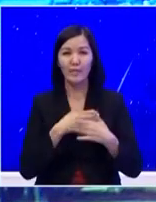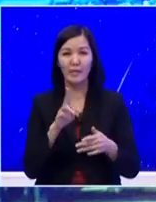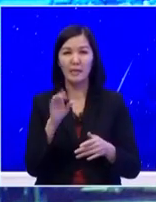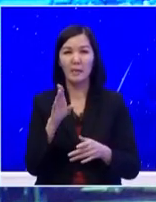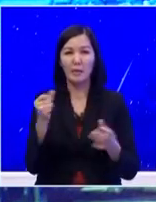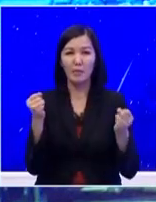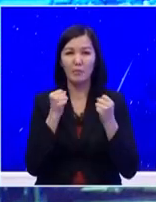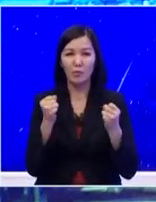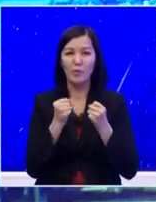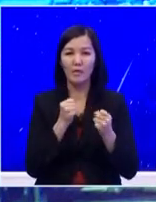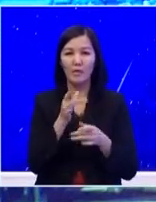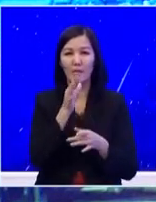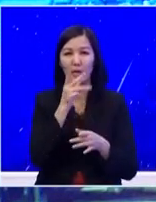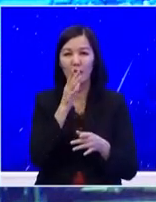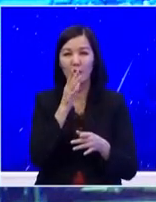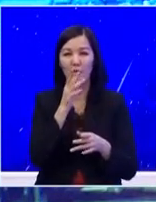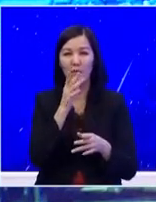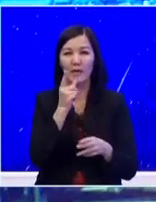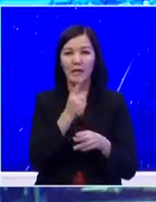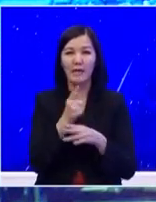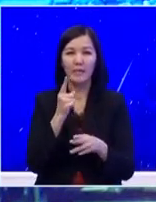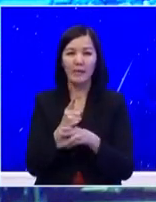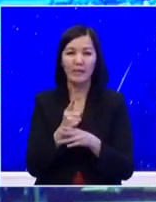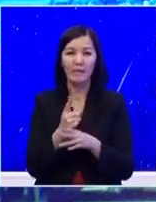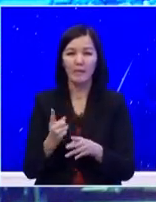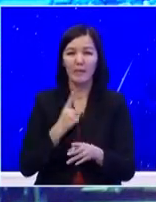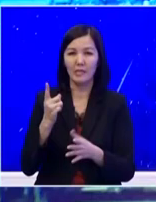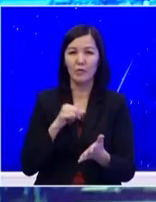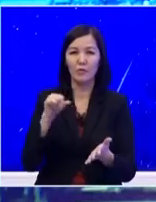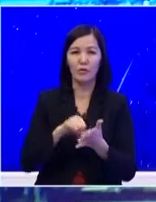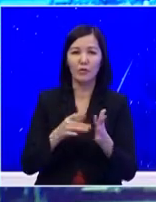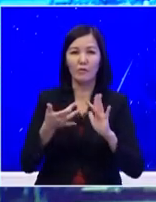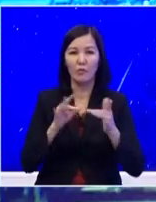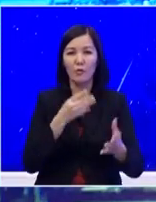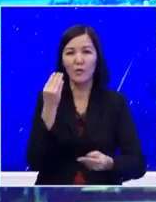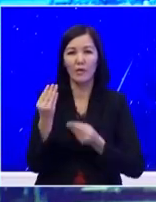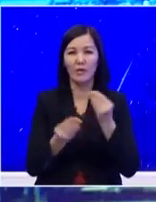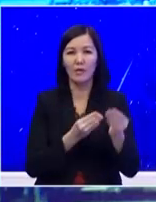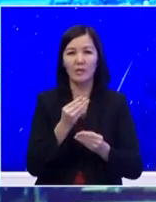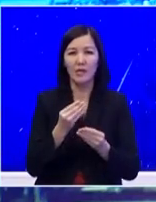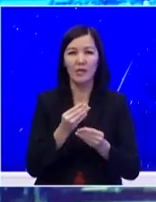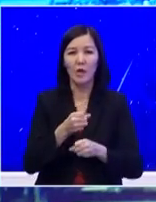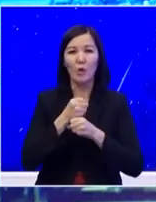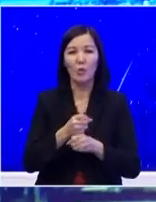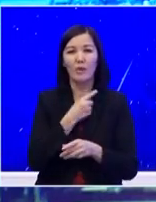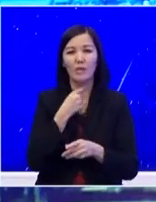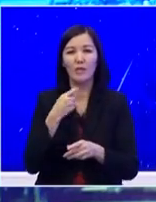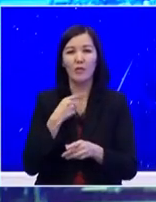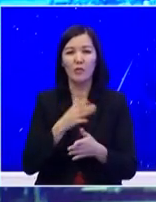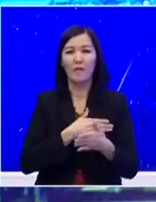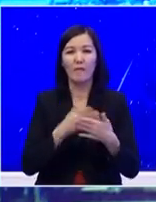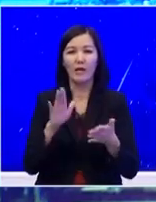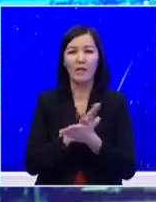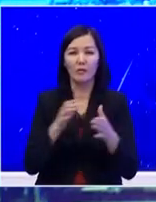Любители киберспорта в период карантина оттачивают мастерство и участвуют в онлайн-турнирах. К слову, очередной Кубок Талдыкургана «Волонтер Кап»